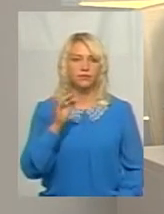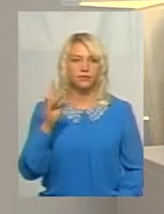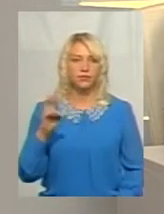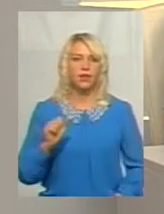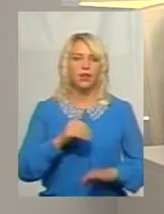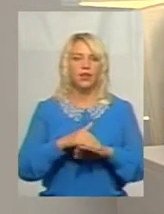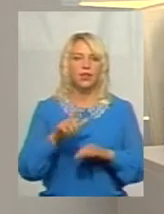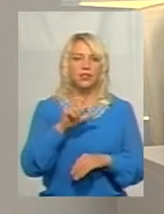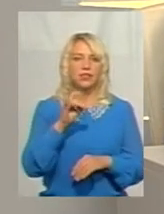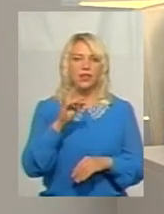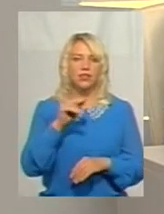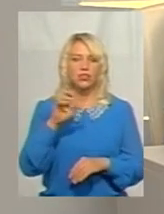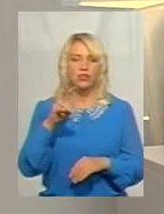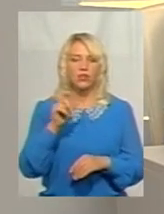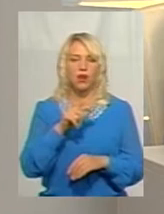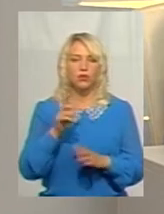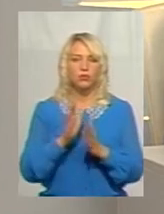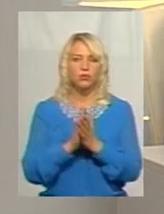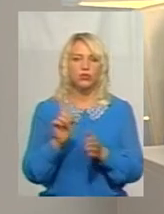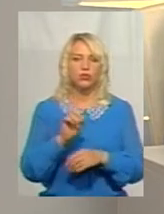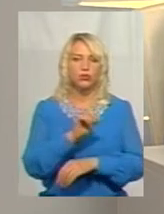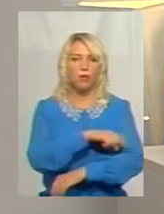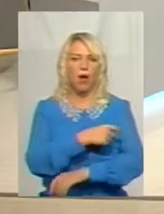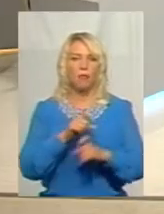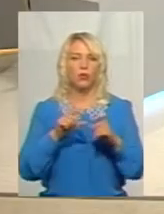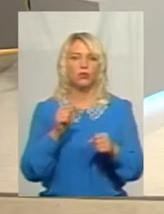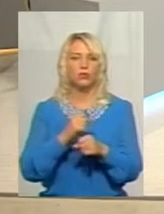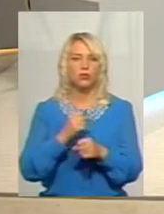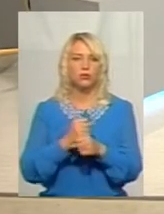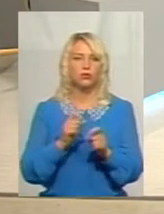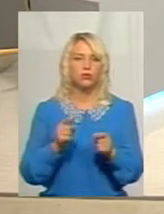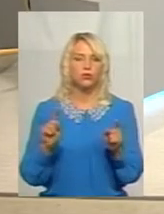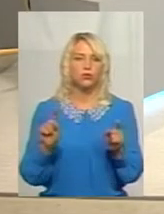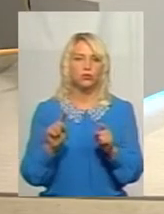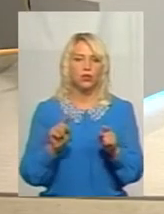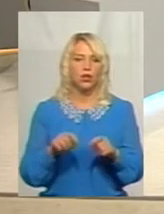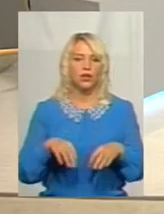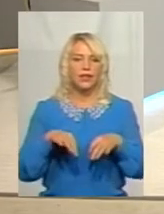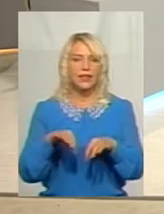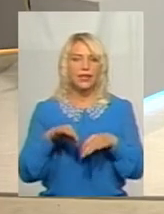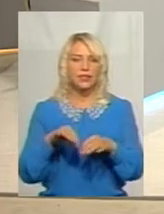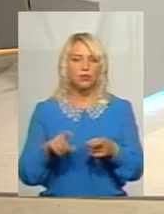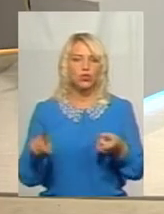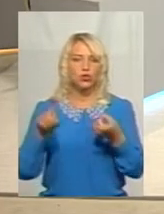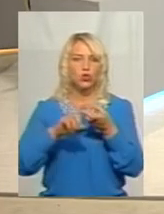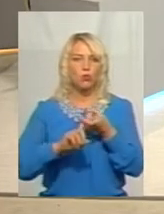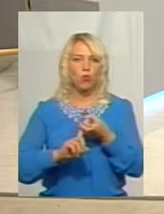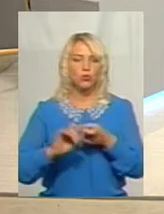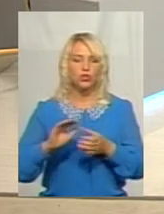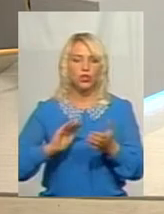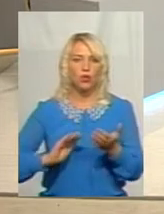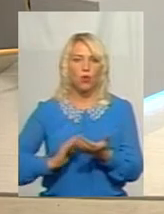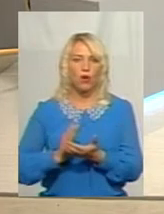По-Зарічанській дуже часто люди просили про те, щоб амбулаторії функціонували, тому що і транспортне сполучення, і таке